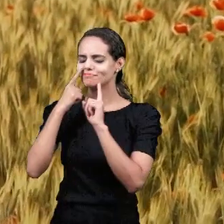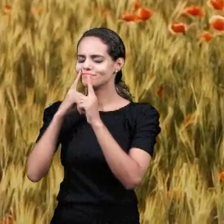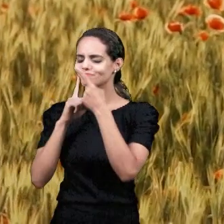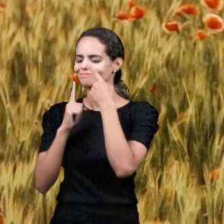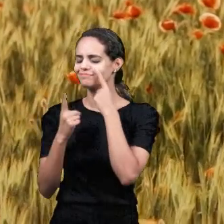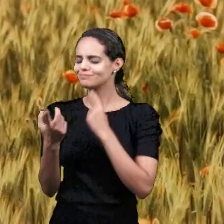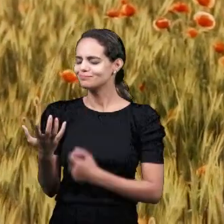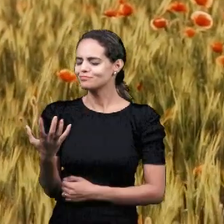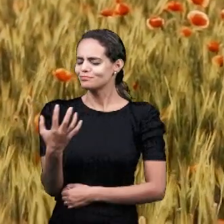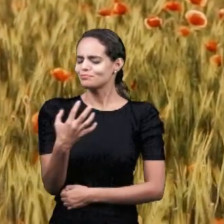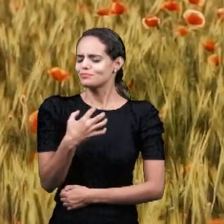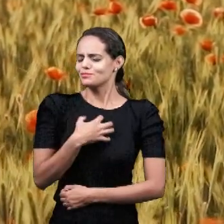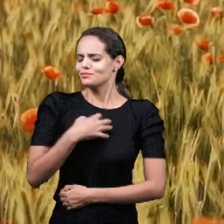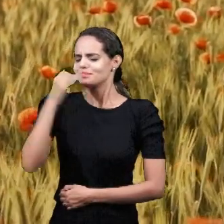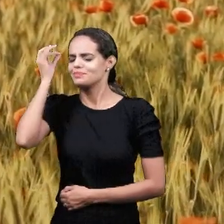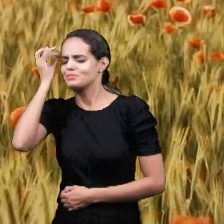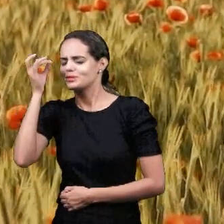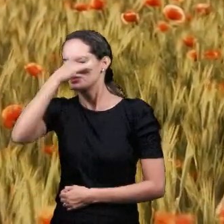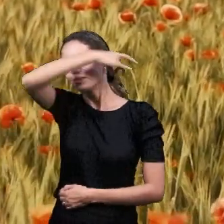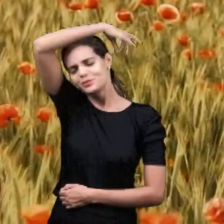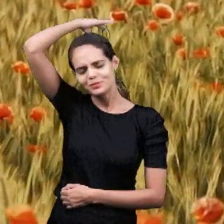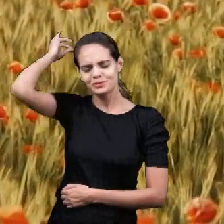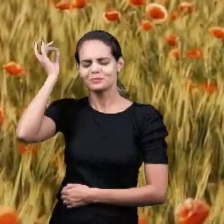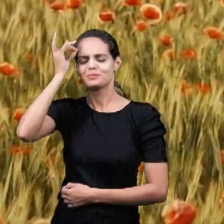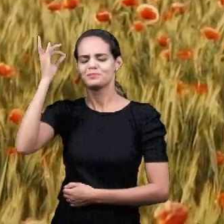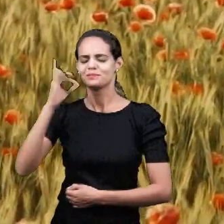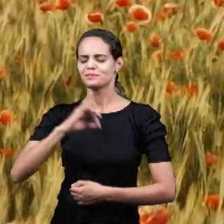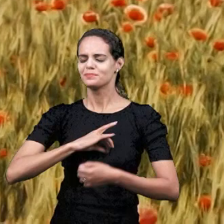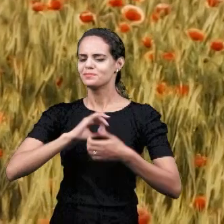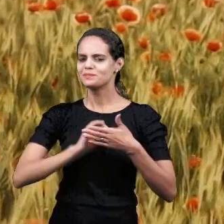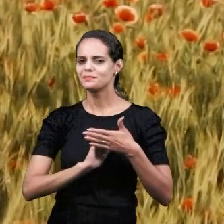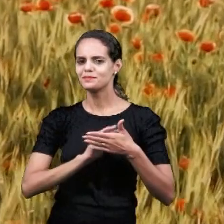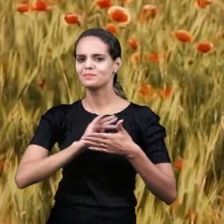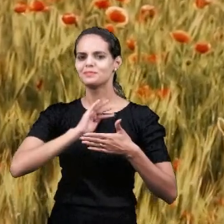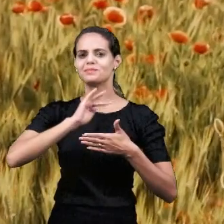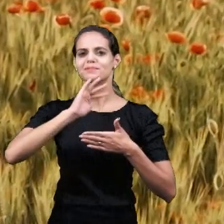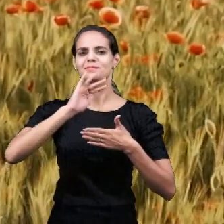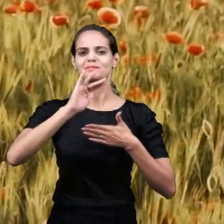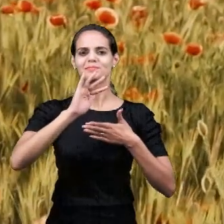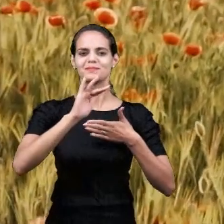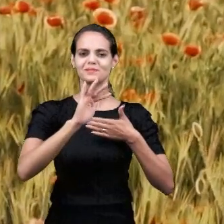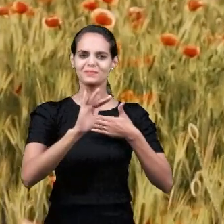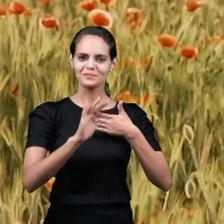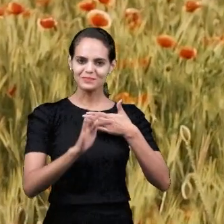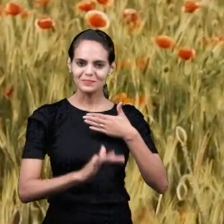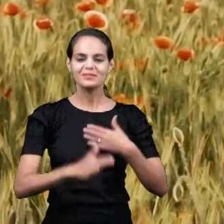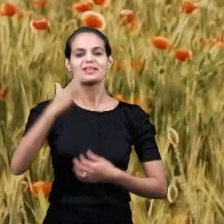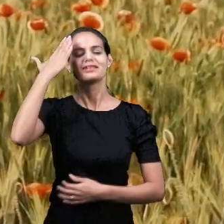Sinto um calor tão forte que vai aquecendo o meu coração.